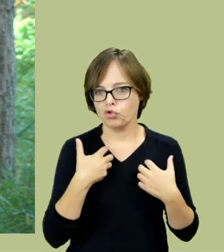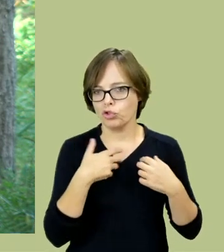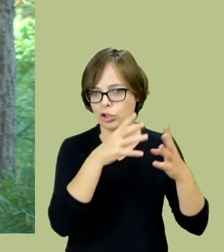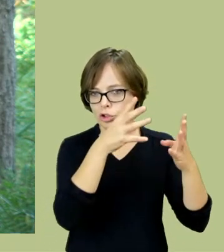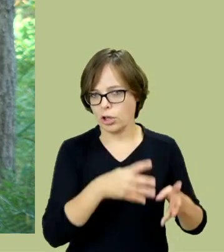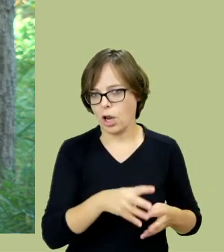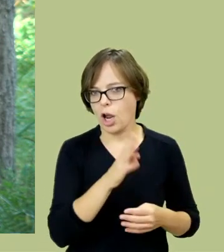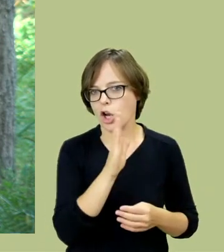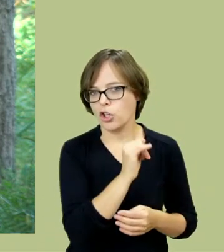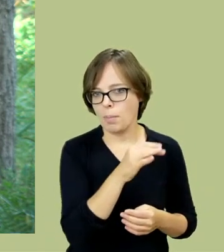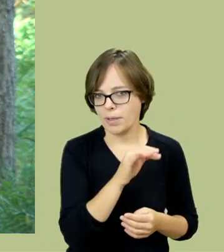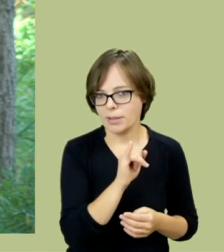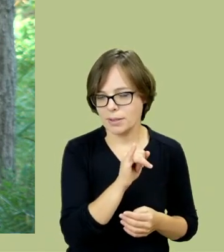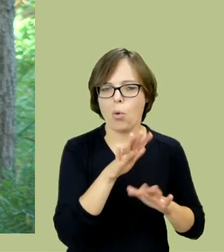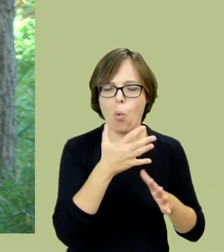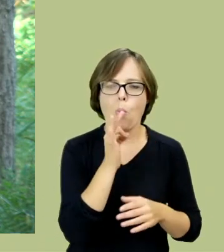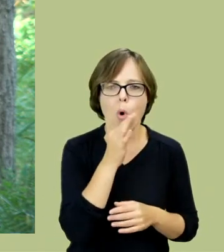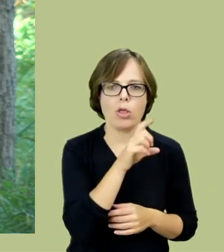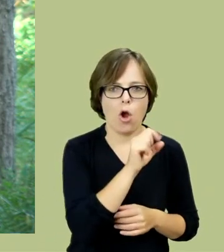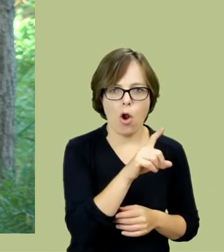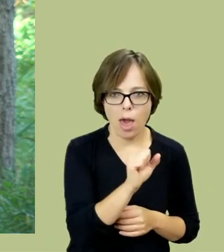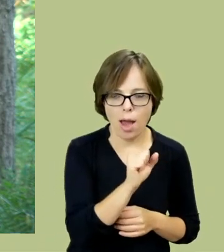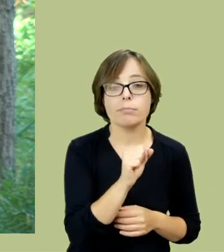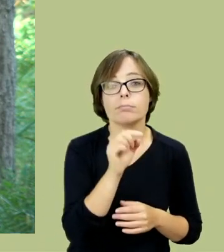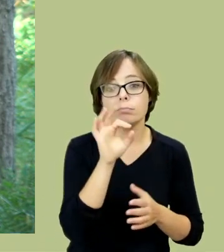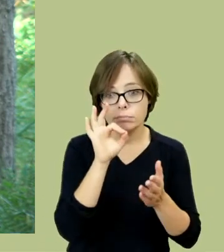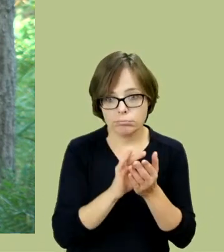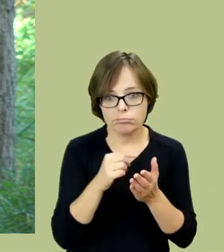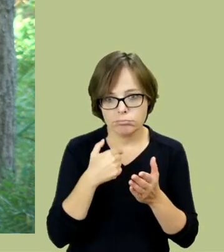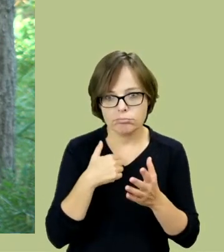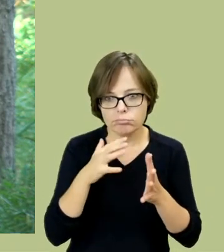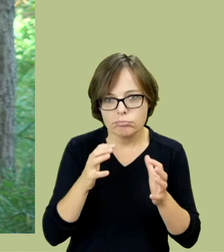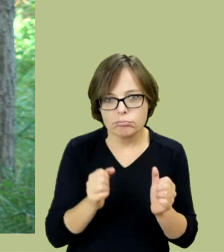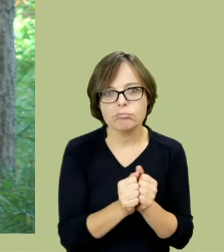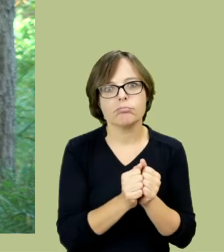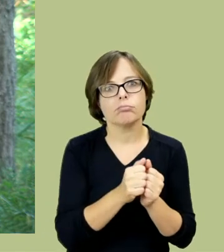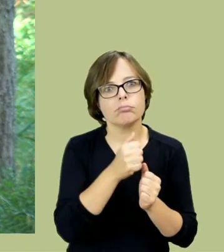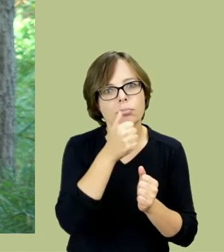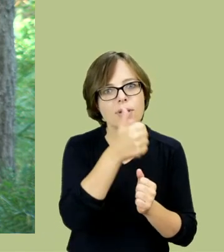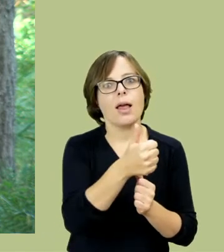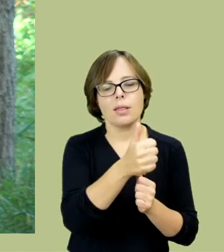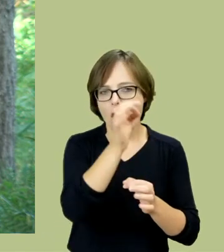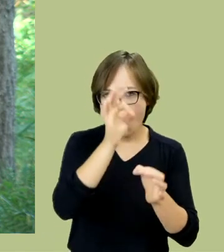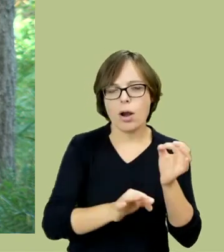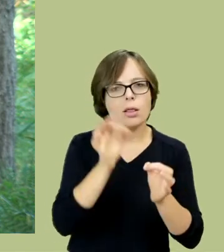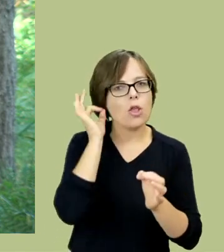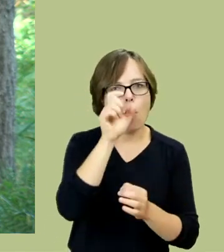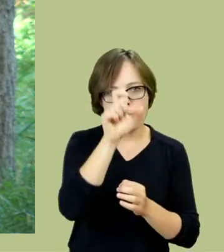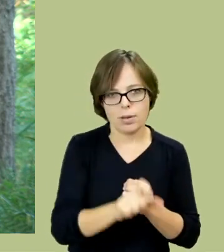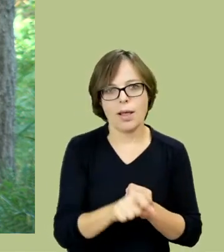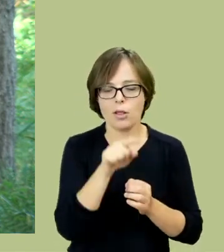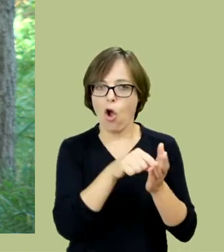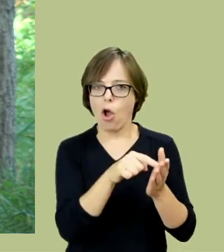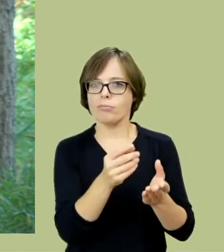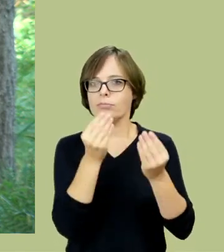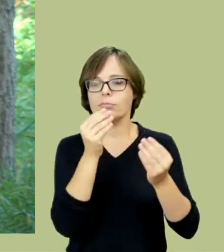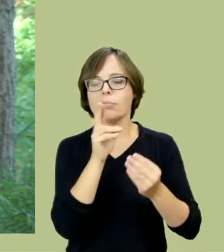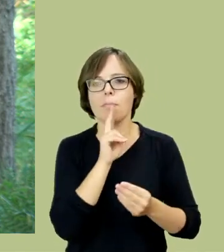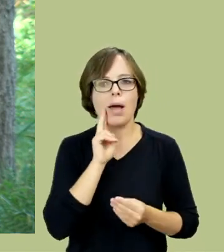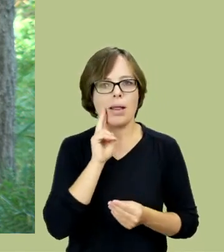Szczerbińskiej młodej Oli, trafiłam na taką konkretną kobietę, matkę Polkę, która jest dla mnie z kolei